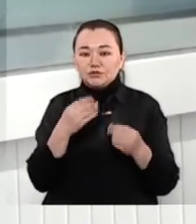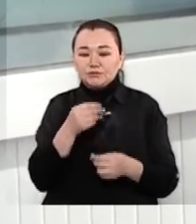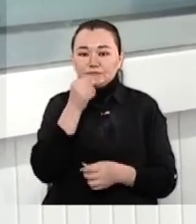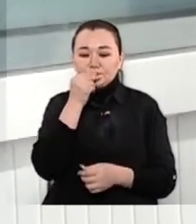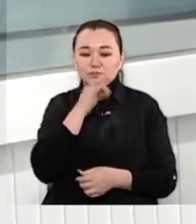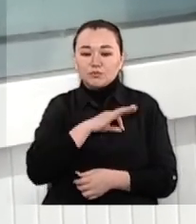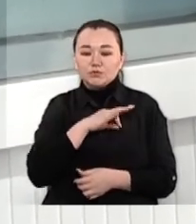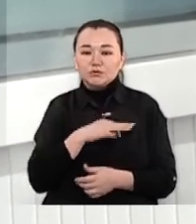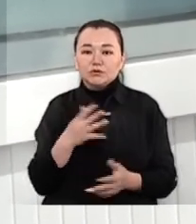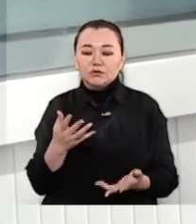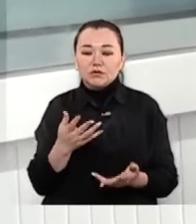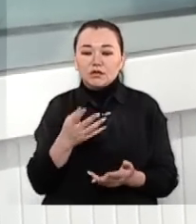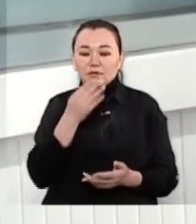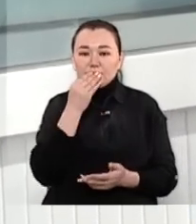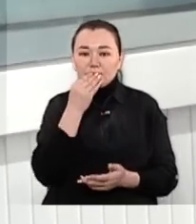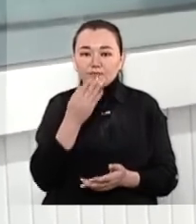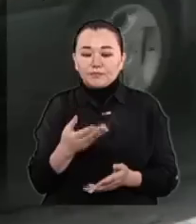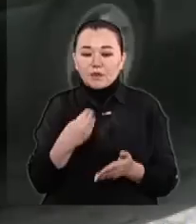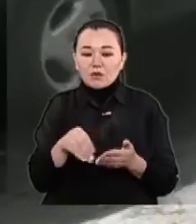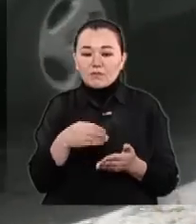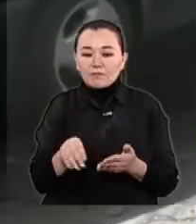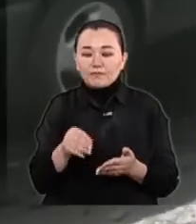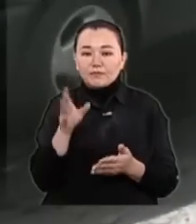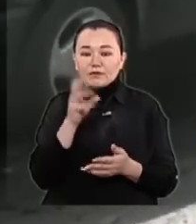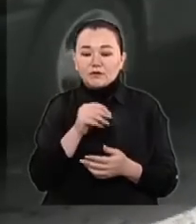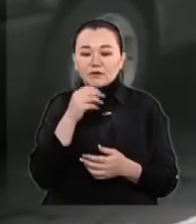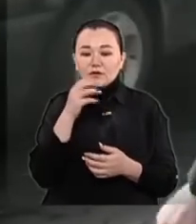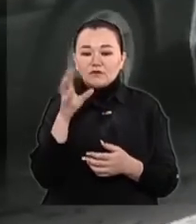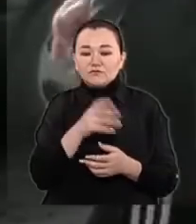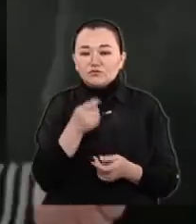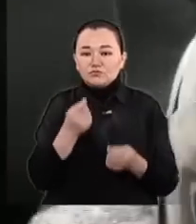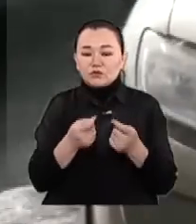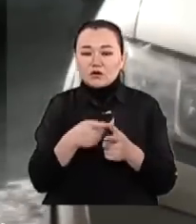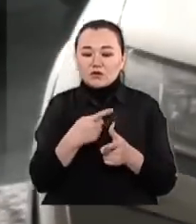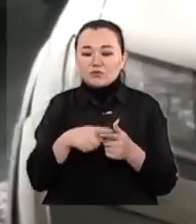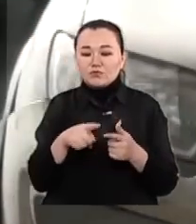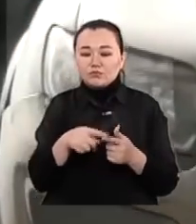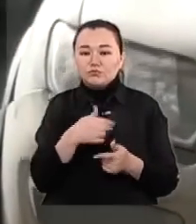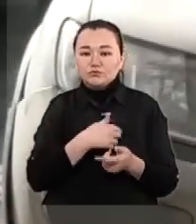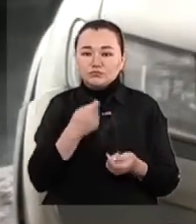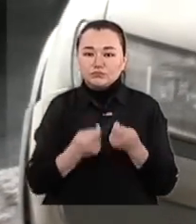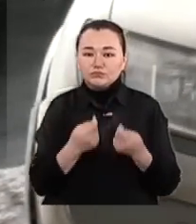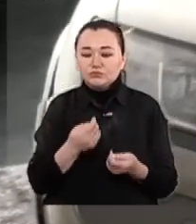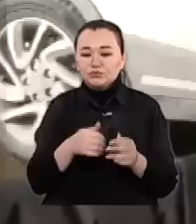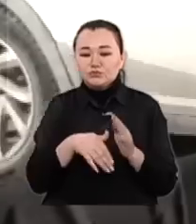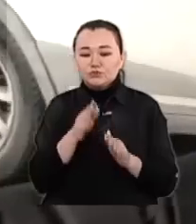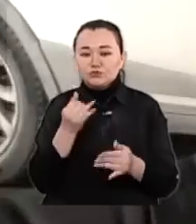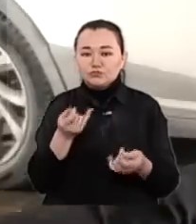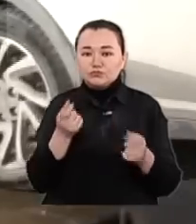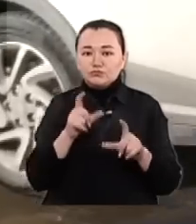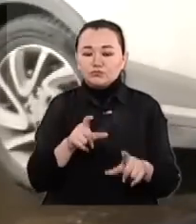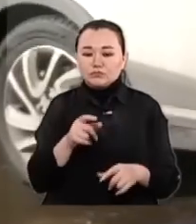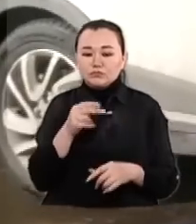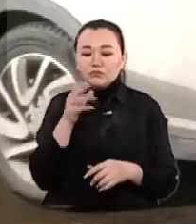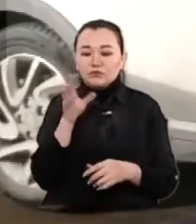өзі азық-түлігіміз ғой, алатын. Көкөністің бәрі арзандасам сол үшін сол. Қазір бағадан ұшып тұр ғой.